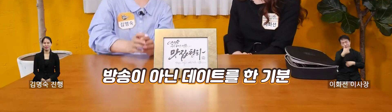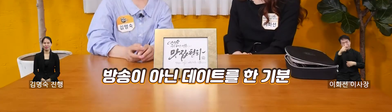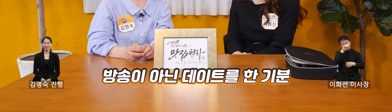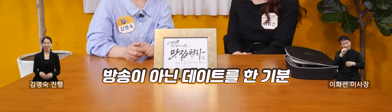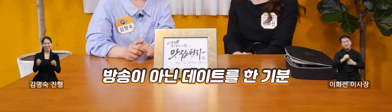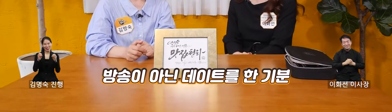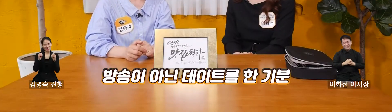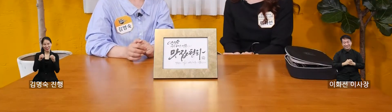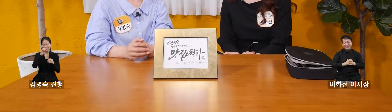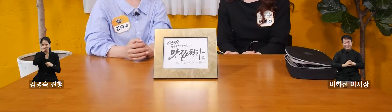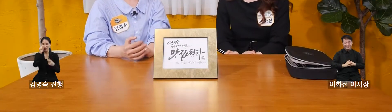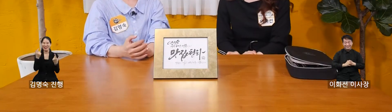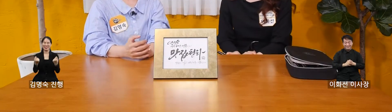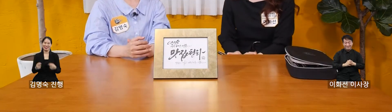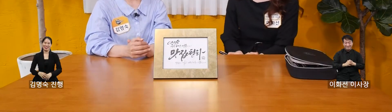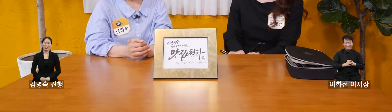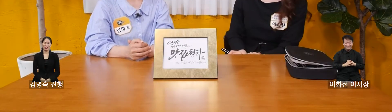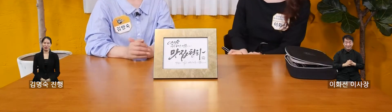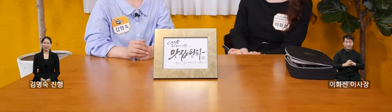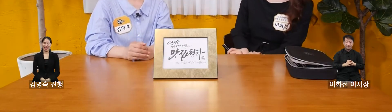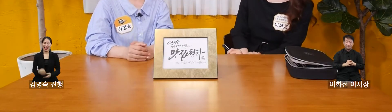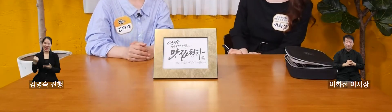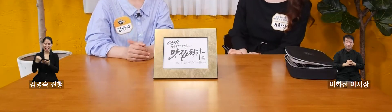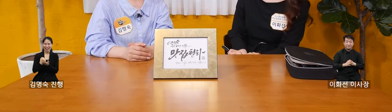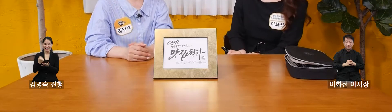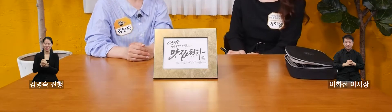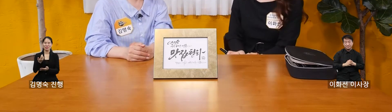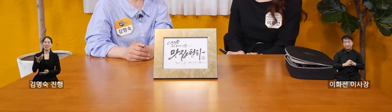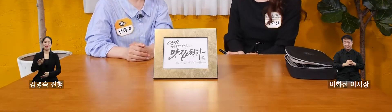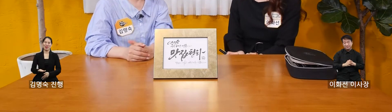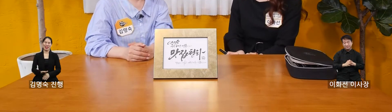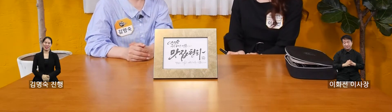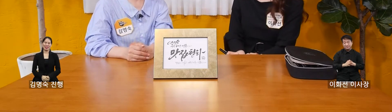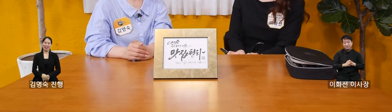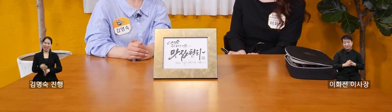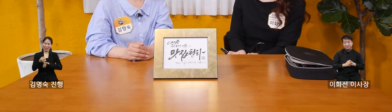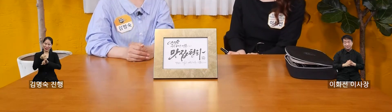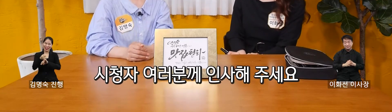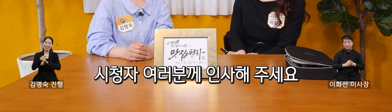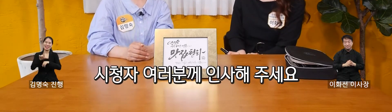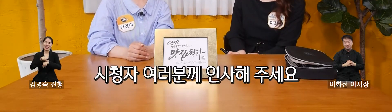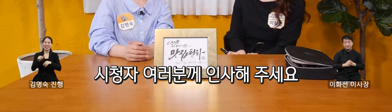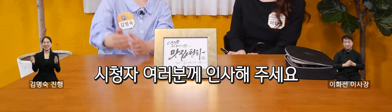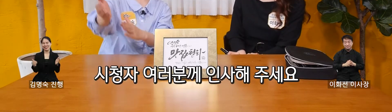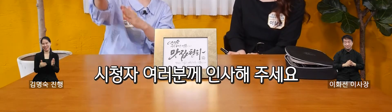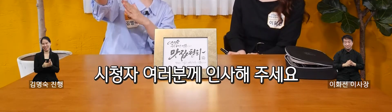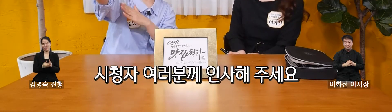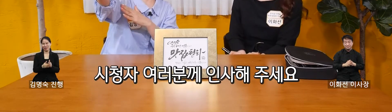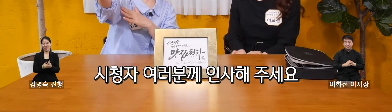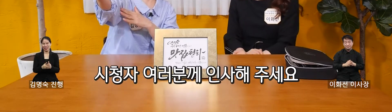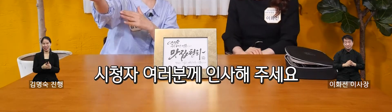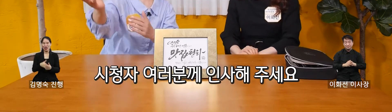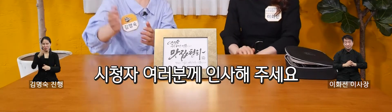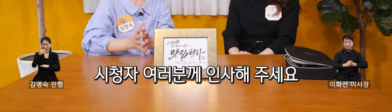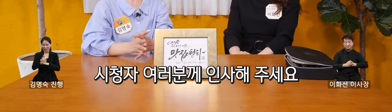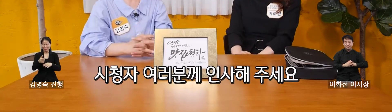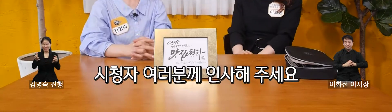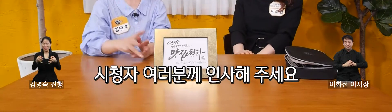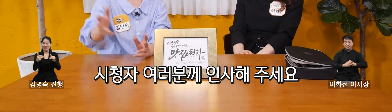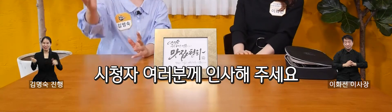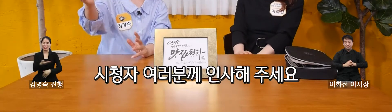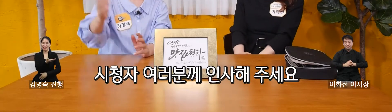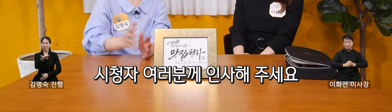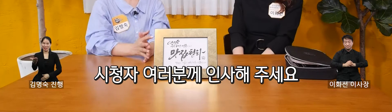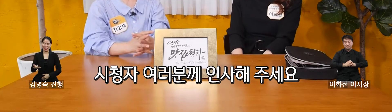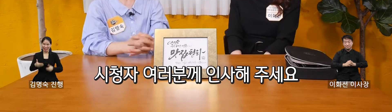즐거웠습니다. 자, 아쉽지만 또 약속한 시간이 다 되어서 어쩔 수가 없네요. 자, 우리 마지막 우리 시청자